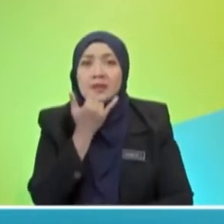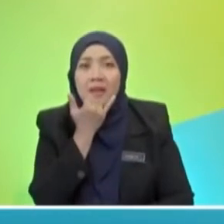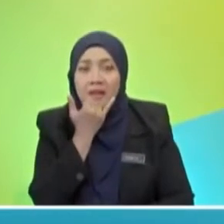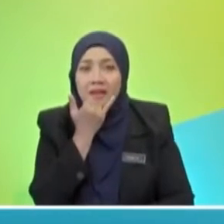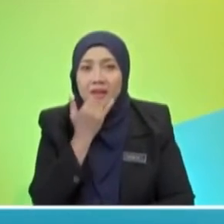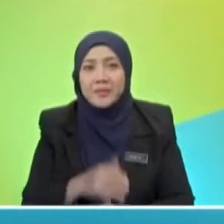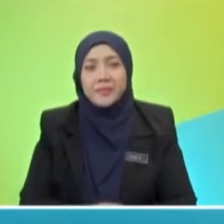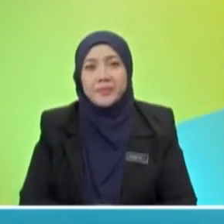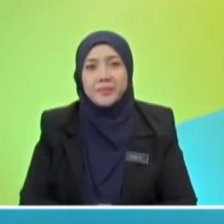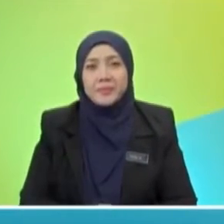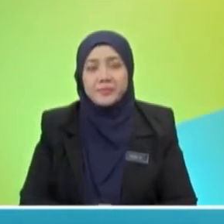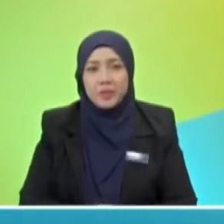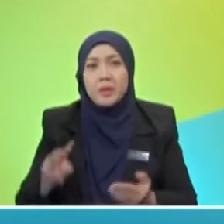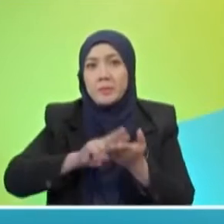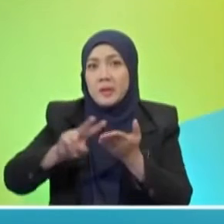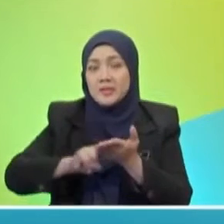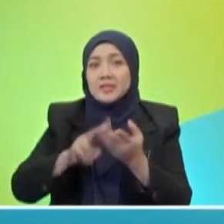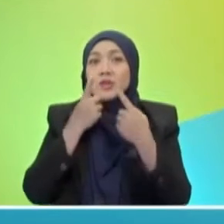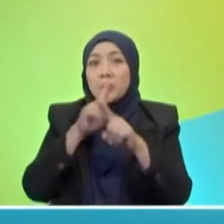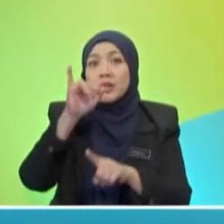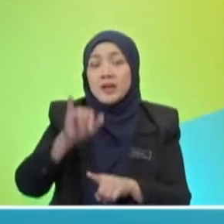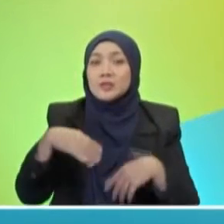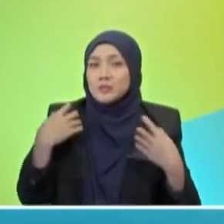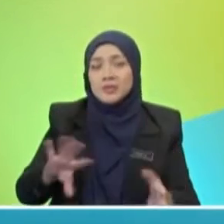Ainur, baca jawapan yang ditulis.